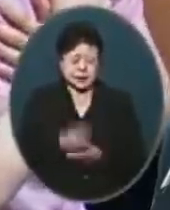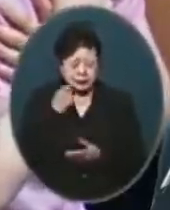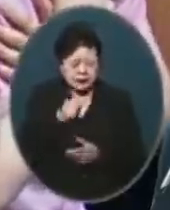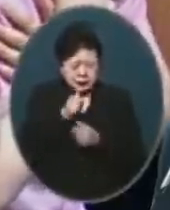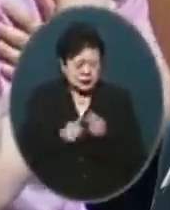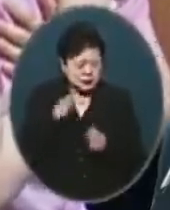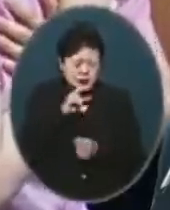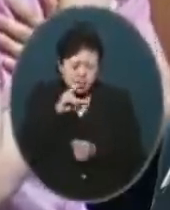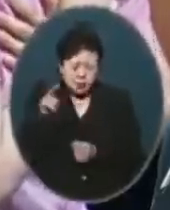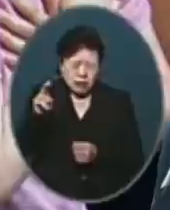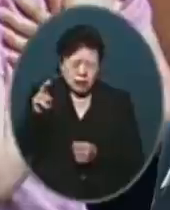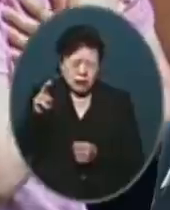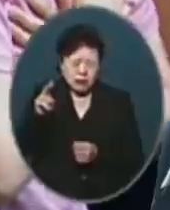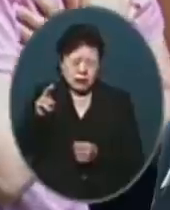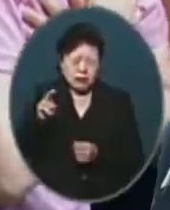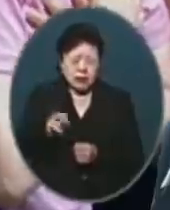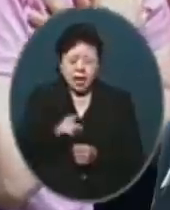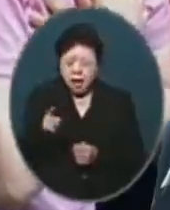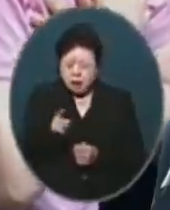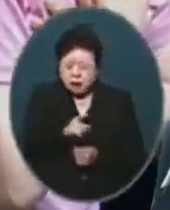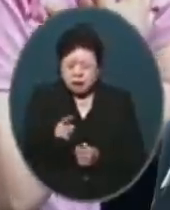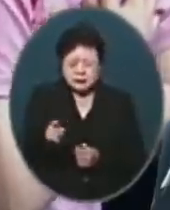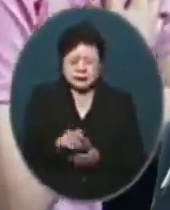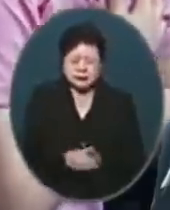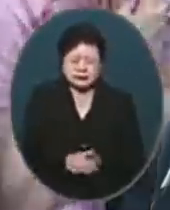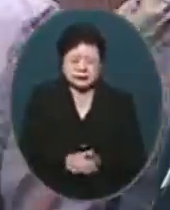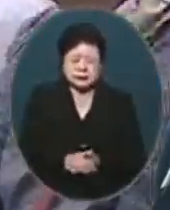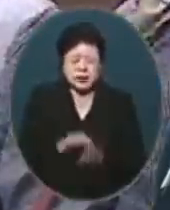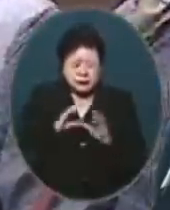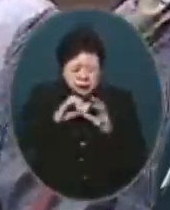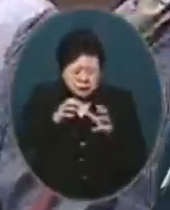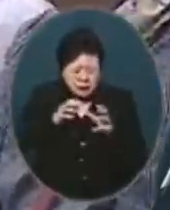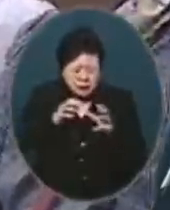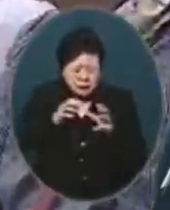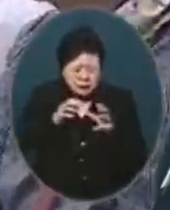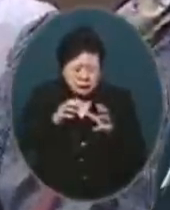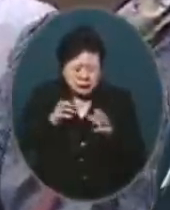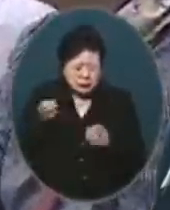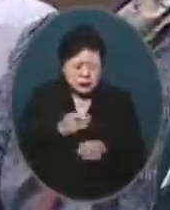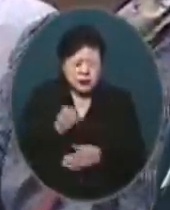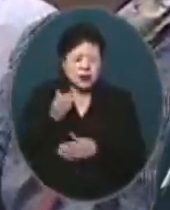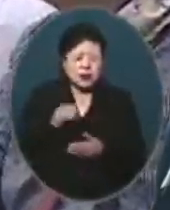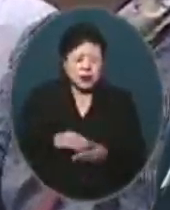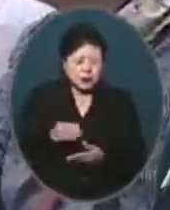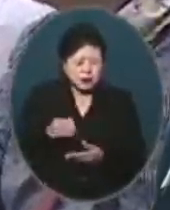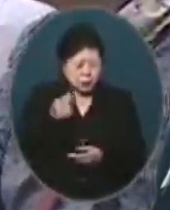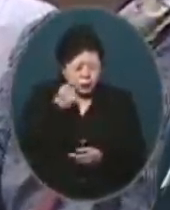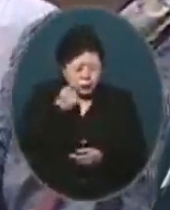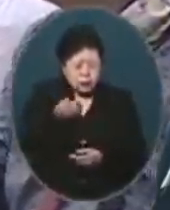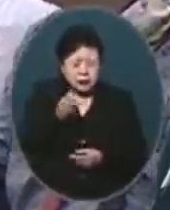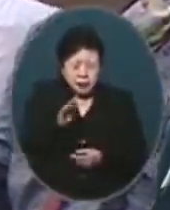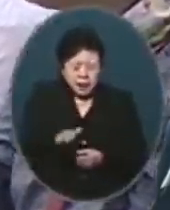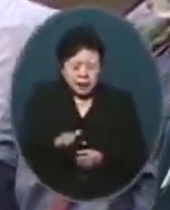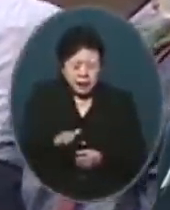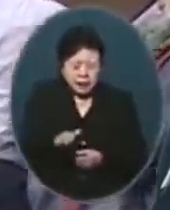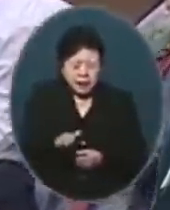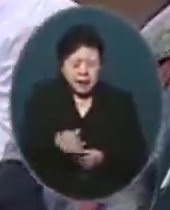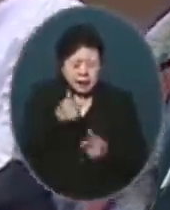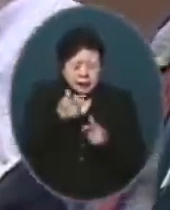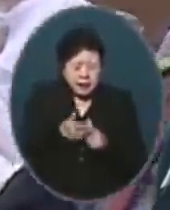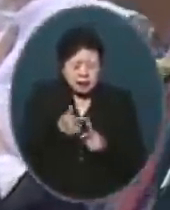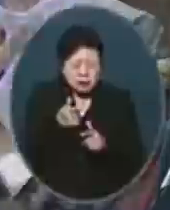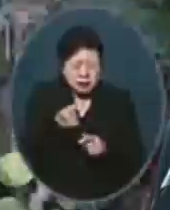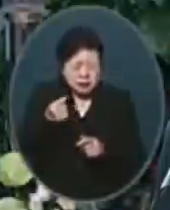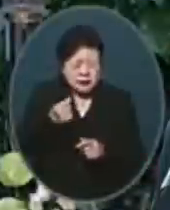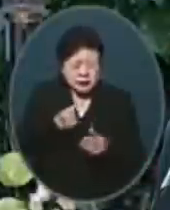아버지 하나님이시여 아무리 세상에서 부귀영화 공명을 갖고 있지 못한다 할지라도